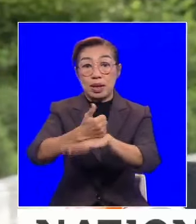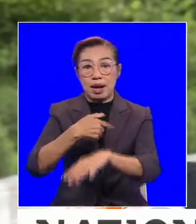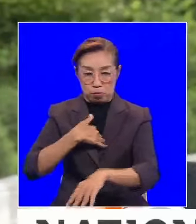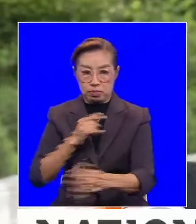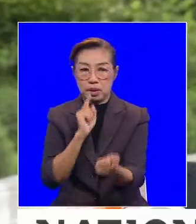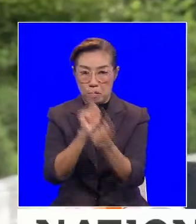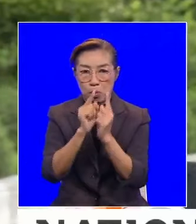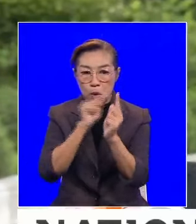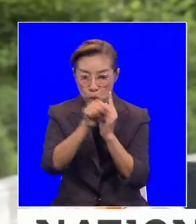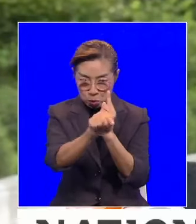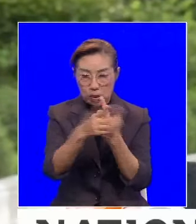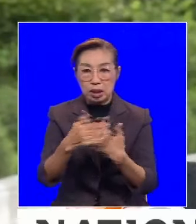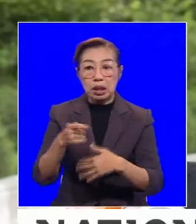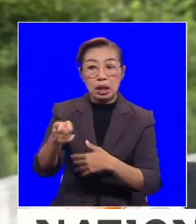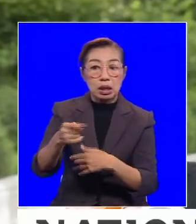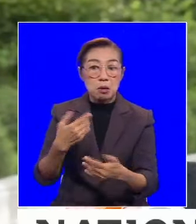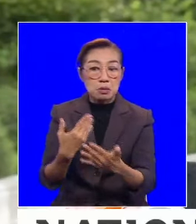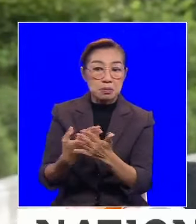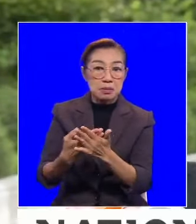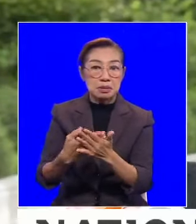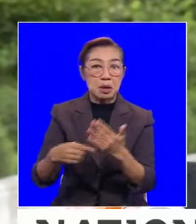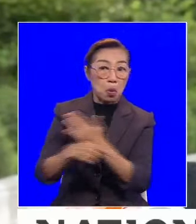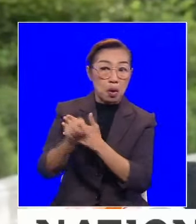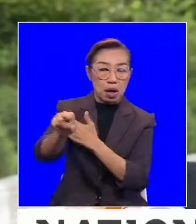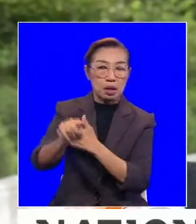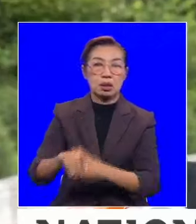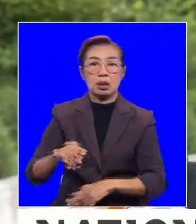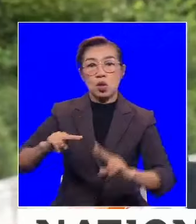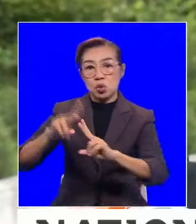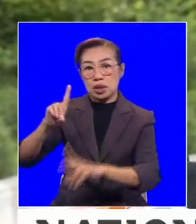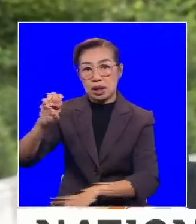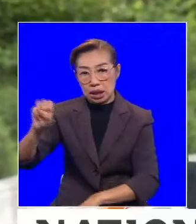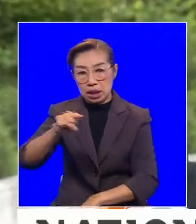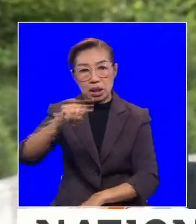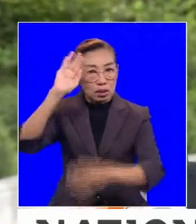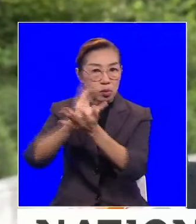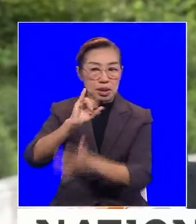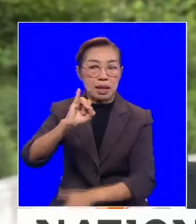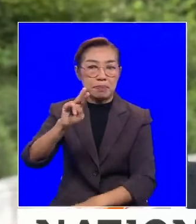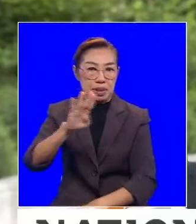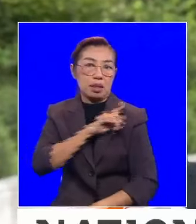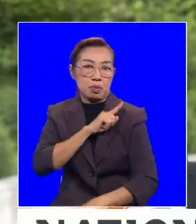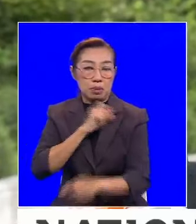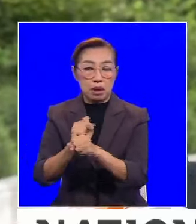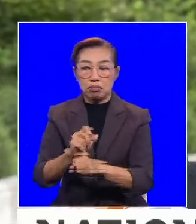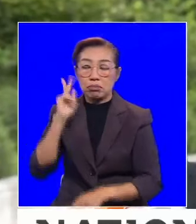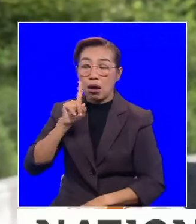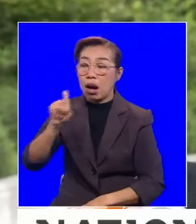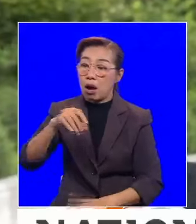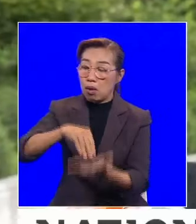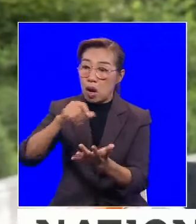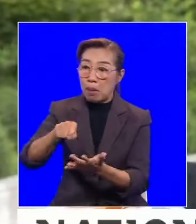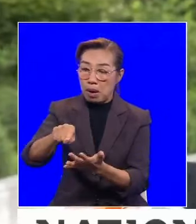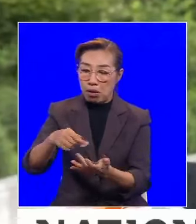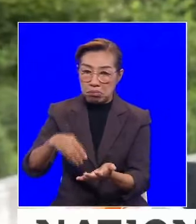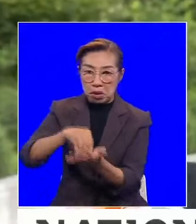ครับทั้งดีอีแล้วก็ทั้งสอบสวนกลางจะต้องช่วยกันทำงานครับ นายกให้ความมั่นใจเรื่องของแอปหน่อยครับเพราะว่าหลายคนก็ยังหวั่นเรื่องความปลอด